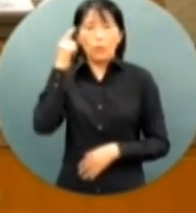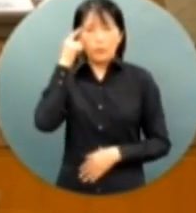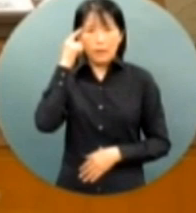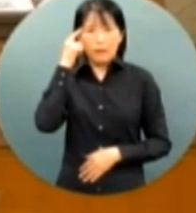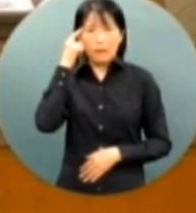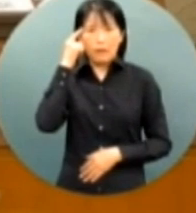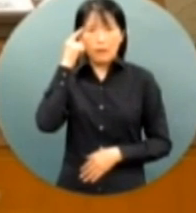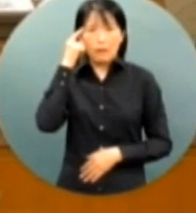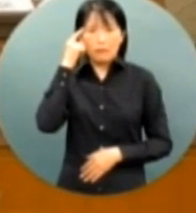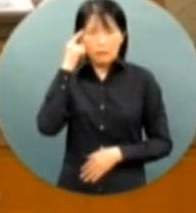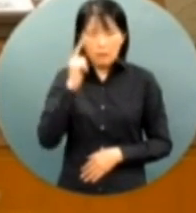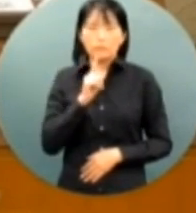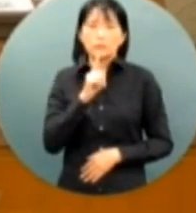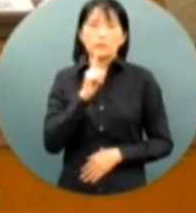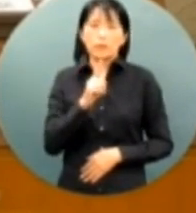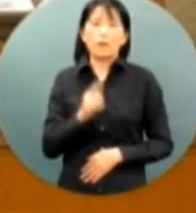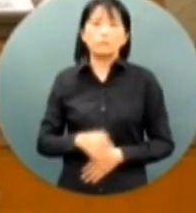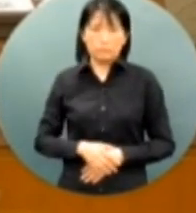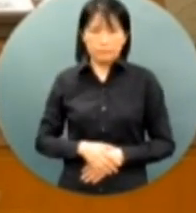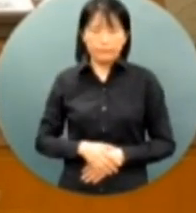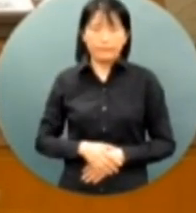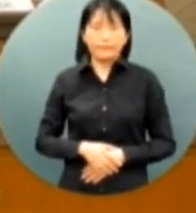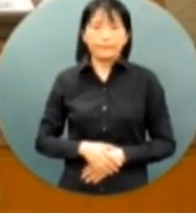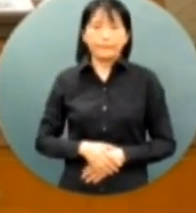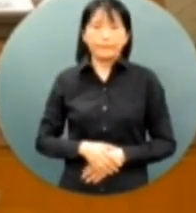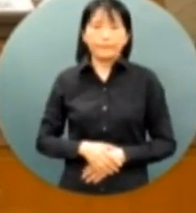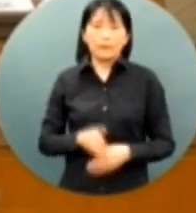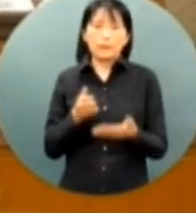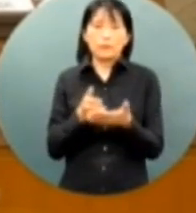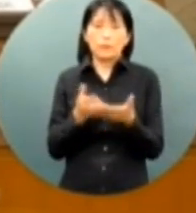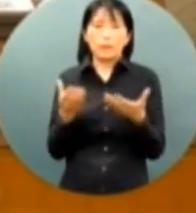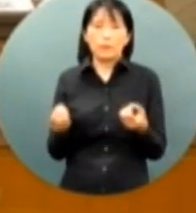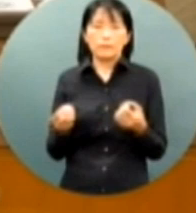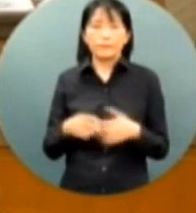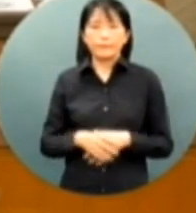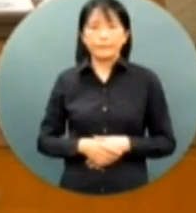い発言をしたものであります。それが私の真意でございます。以上でございます。